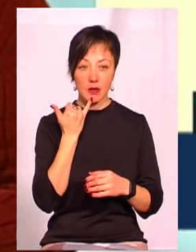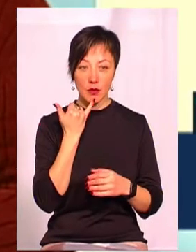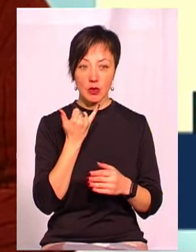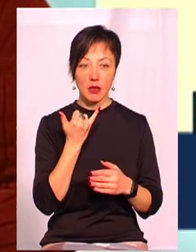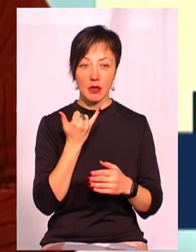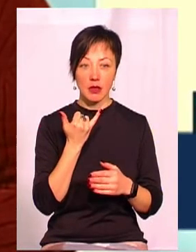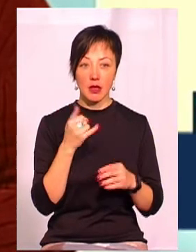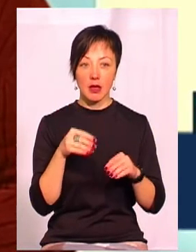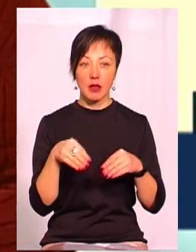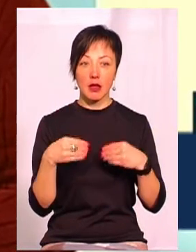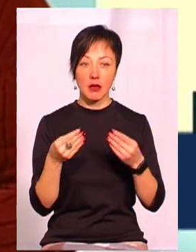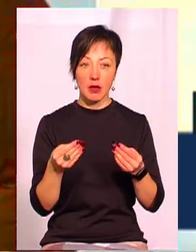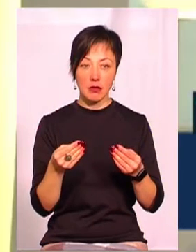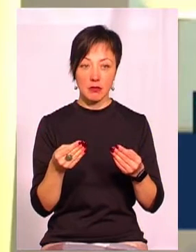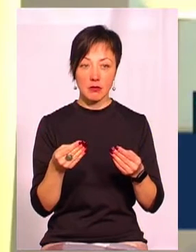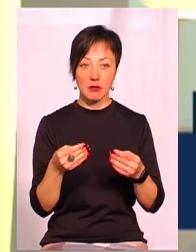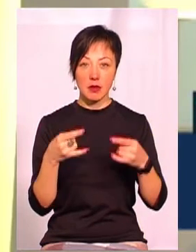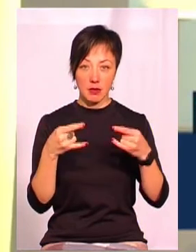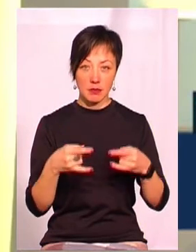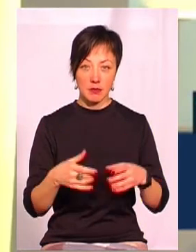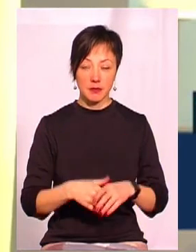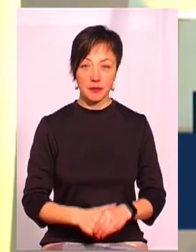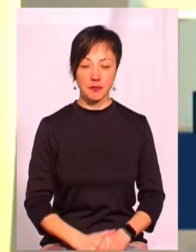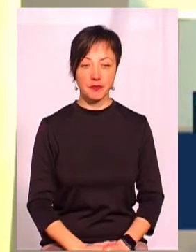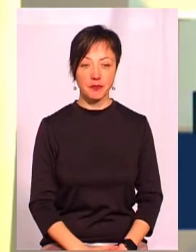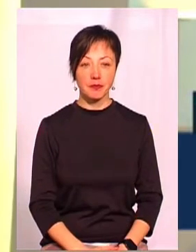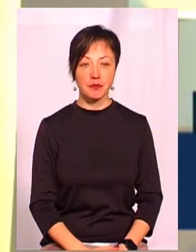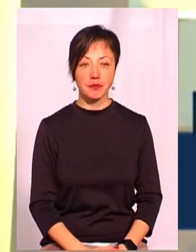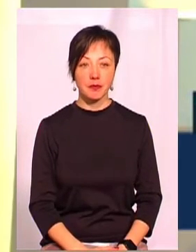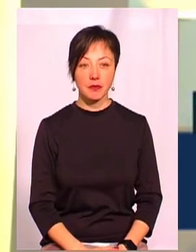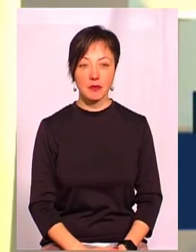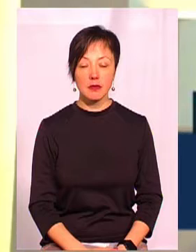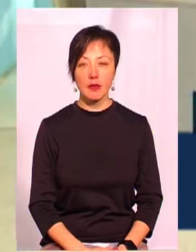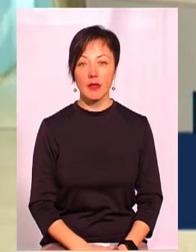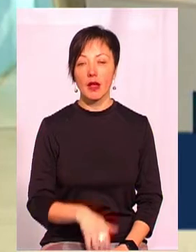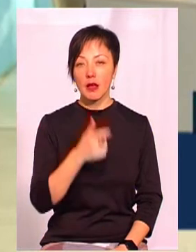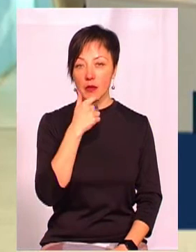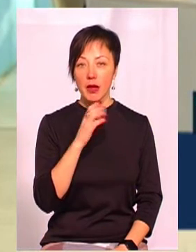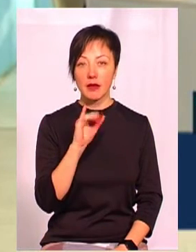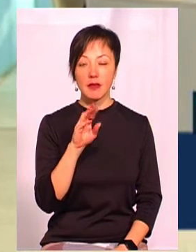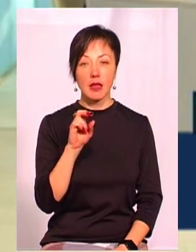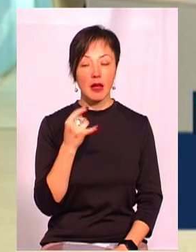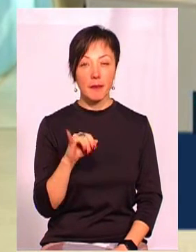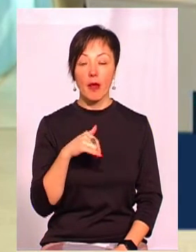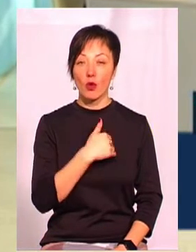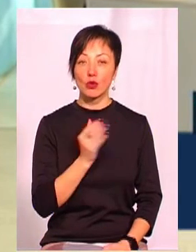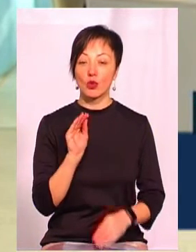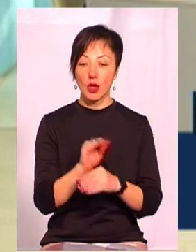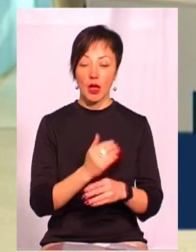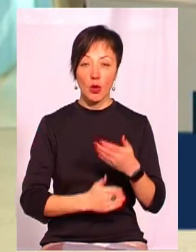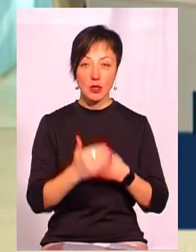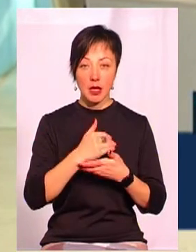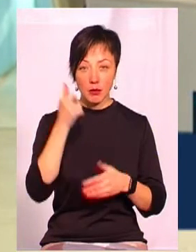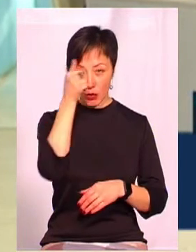телефонами, які ми надали в вашу редакцію. Дякую. Пане Віталію, прошу, бачу, ви хочете додати. Що останніми роками